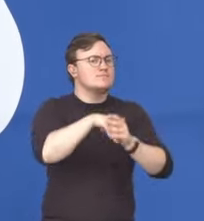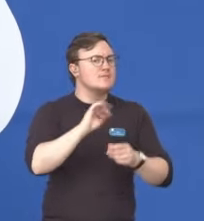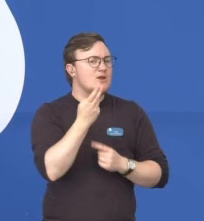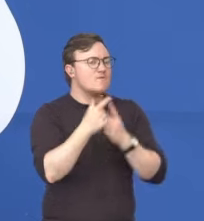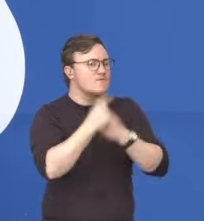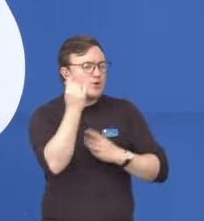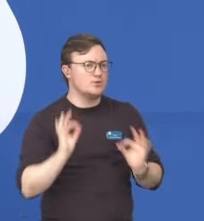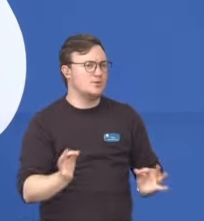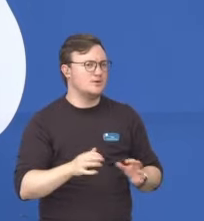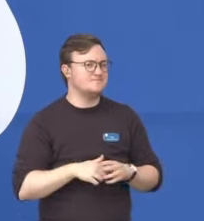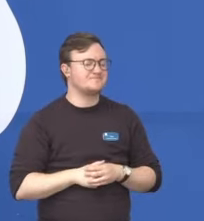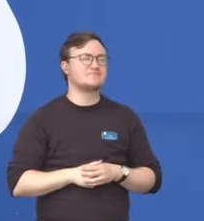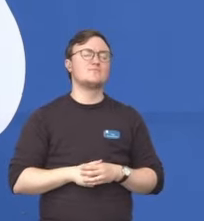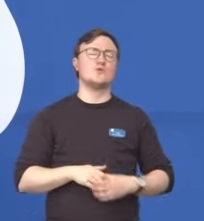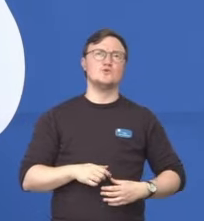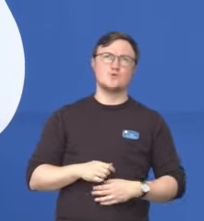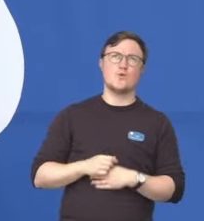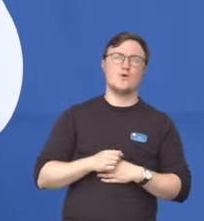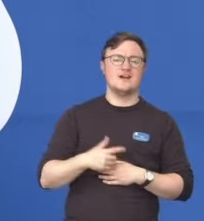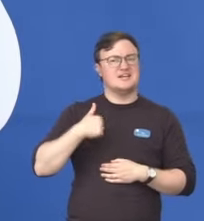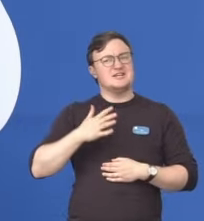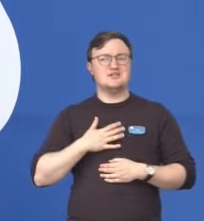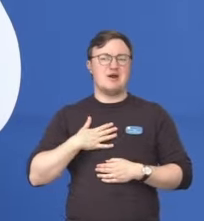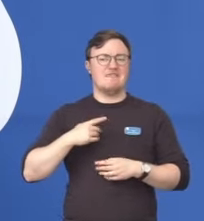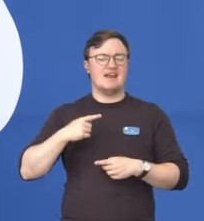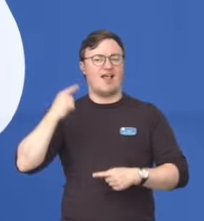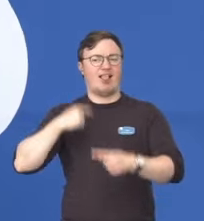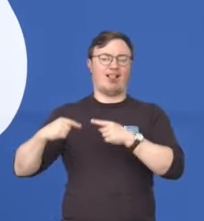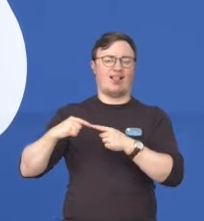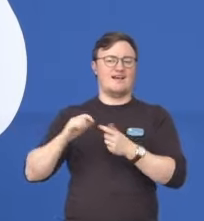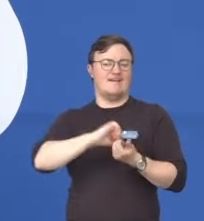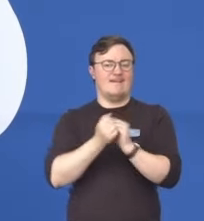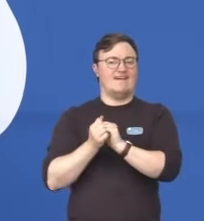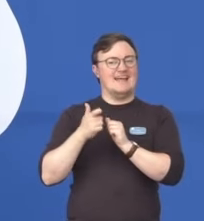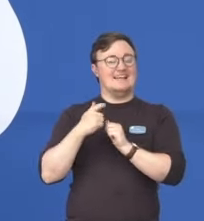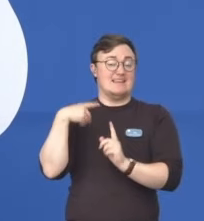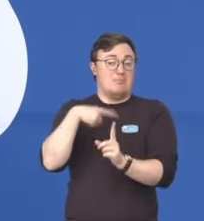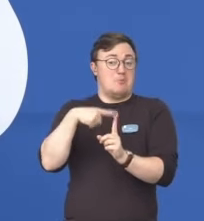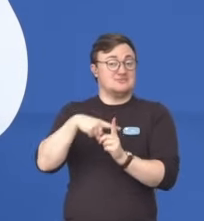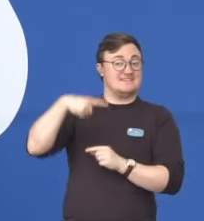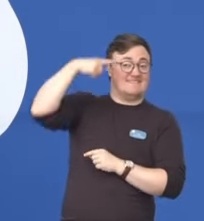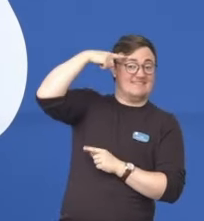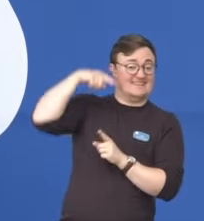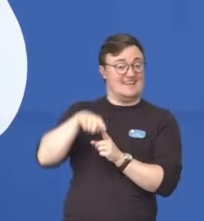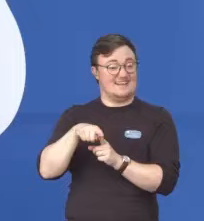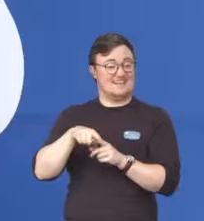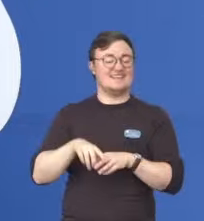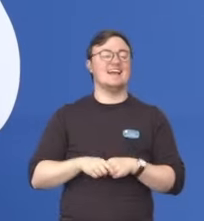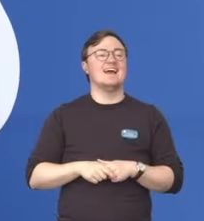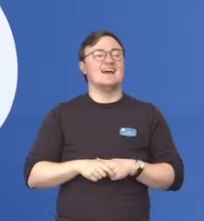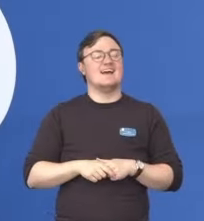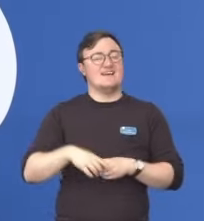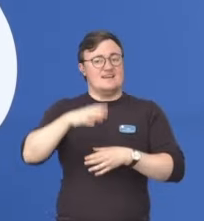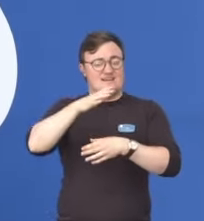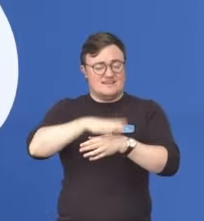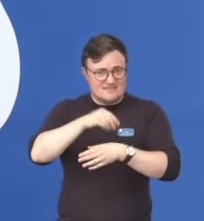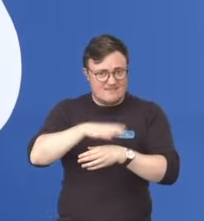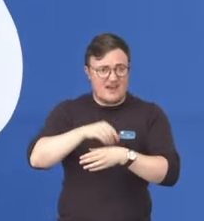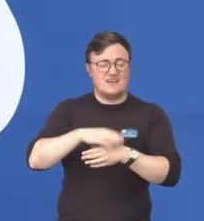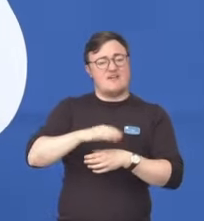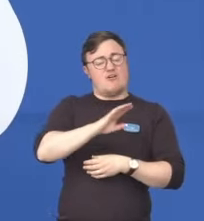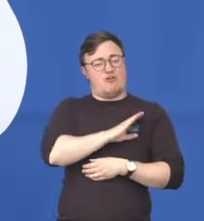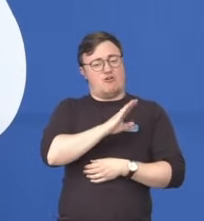men får jag börja i en kanske lite mer positiv ton då än vad som brukar gå i detta? Sverige har ju, även